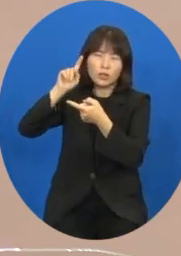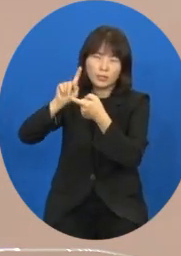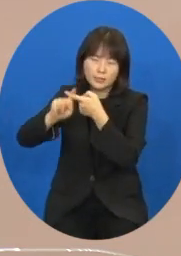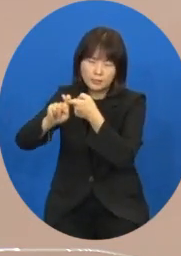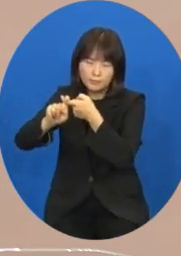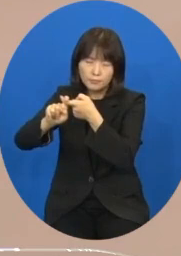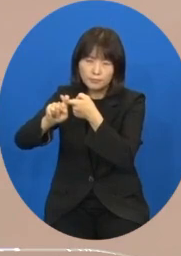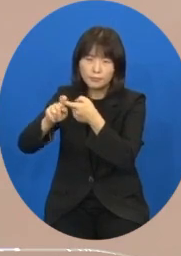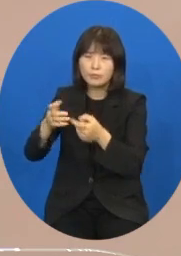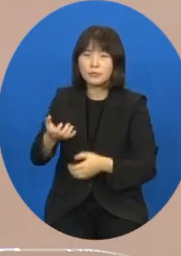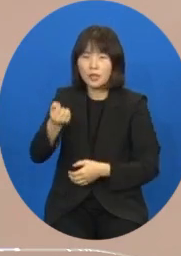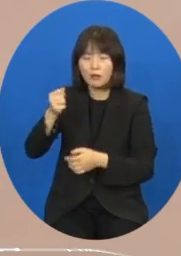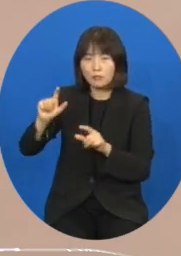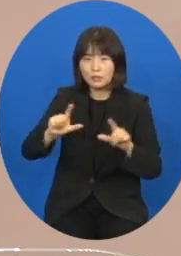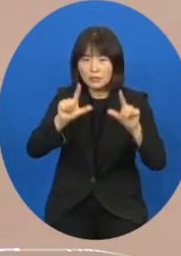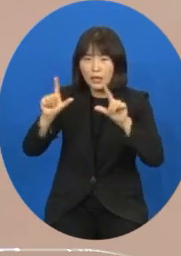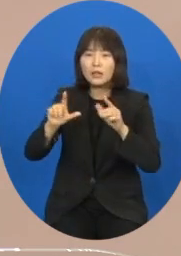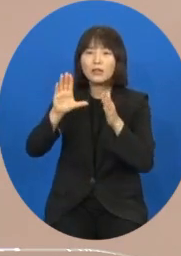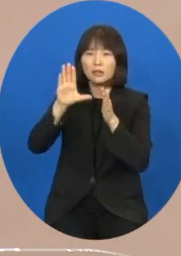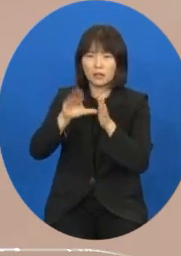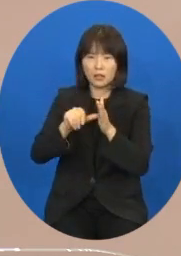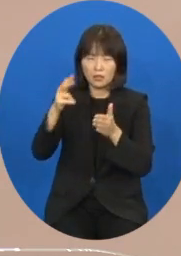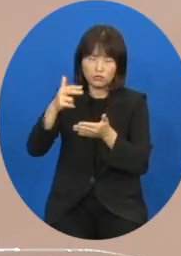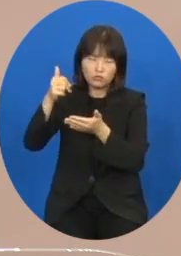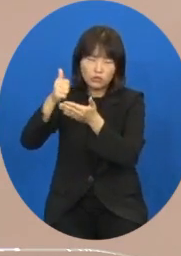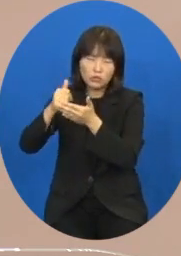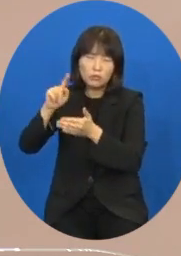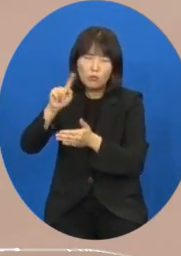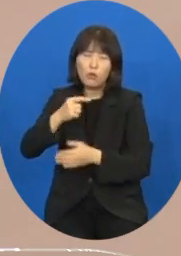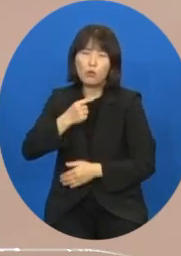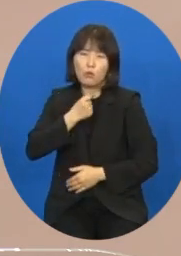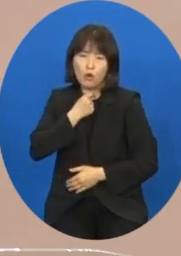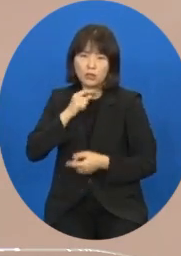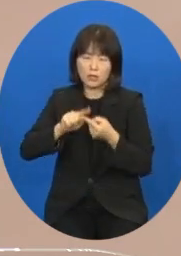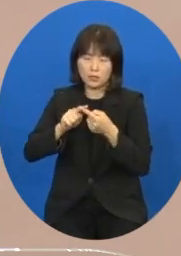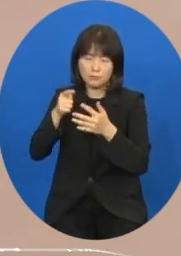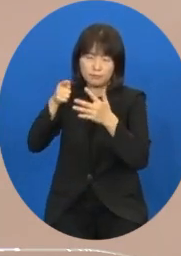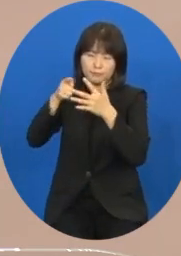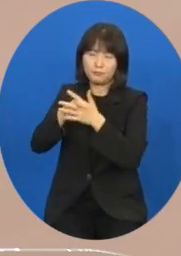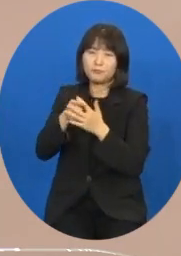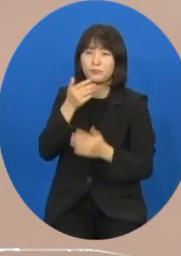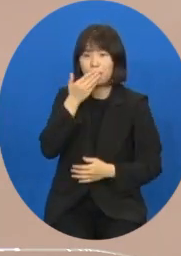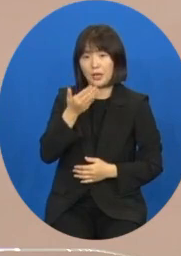살아야 비로소 주님이 무엇을 원하시는지를 우리가 알게 됩니다.